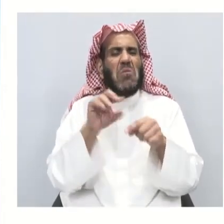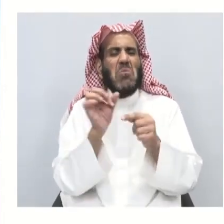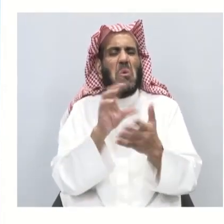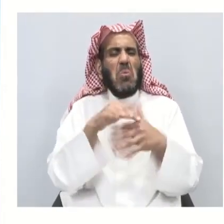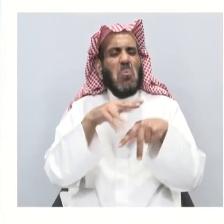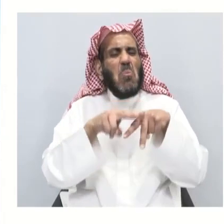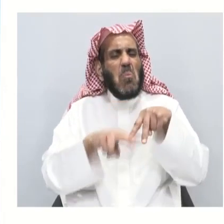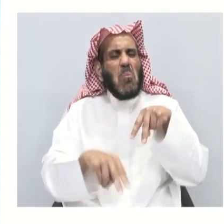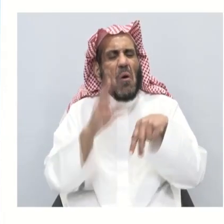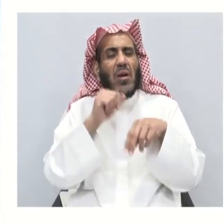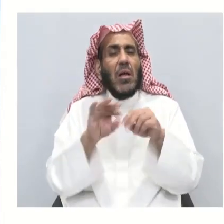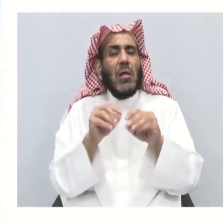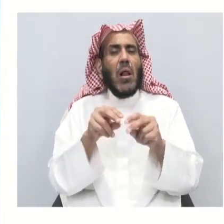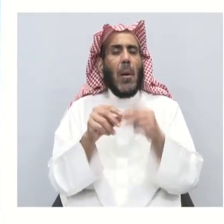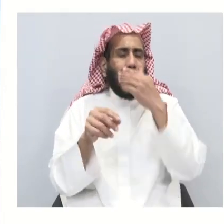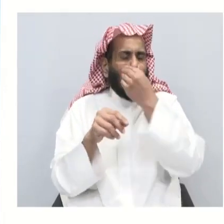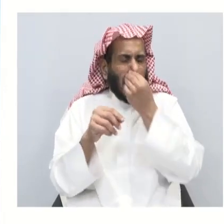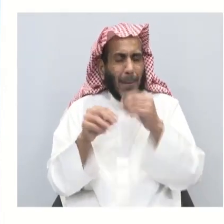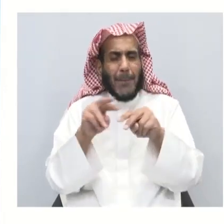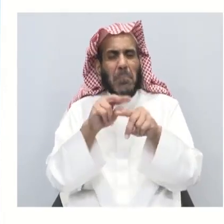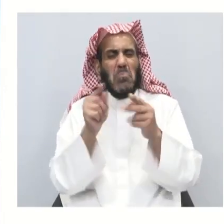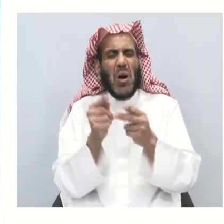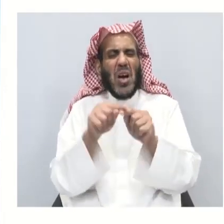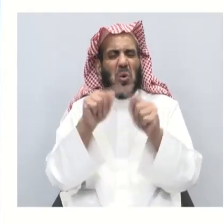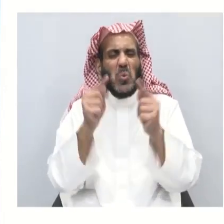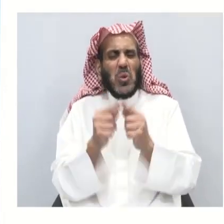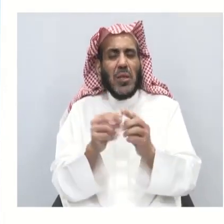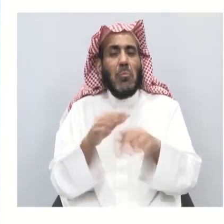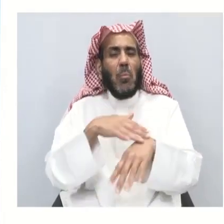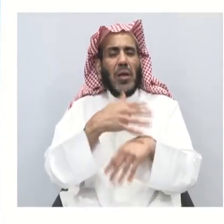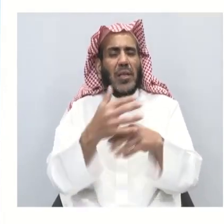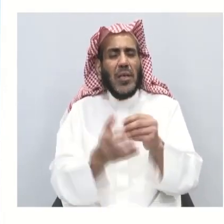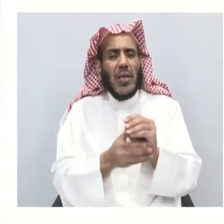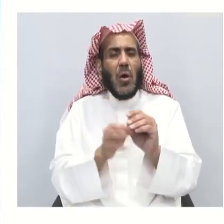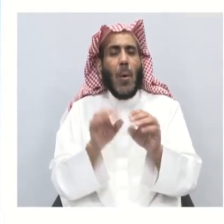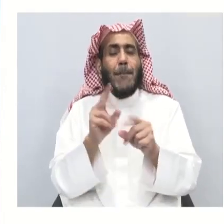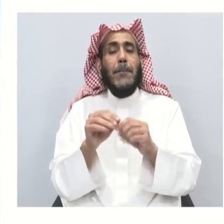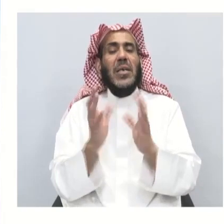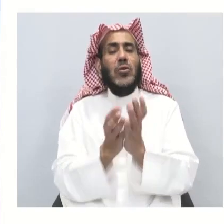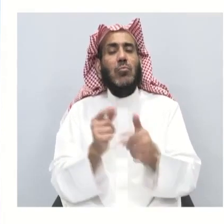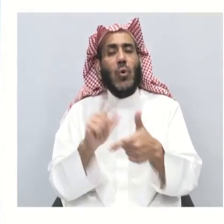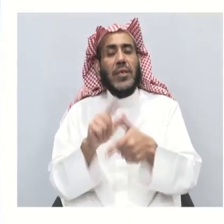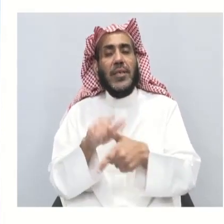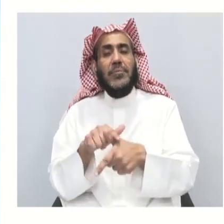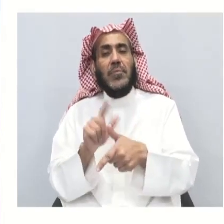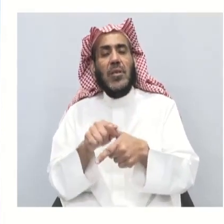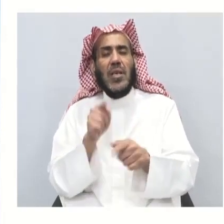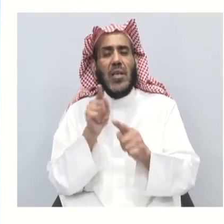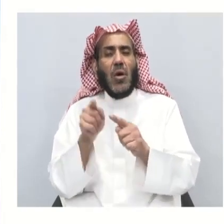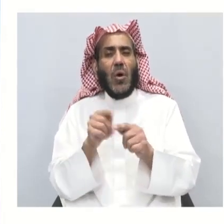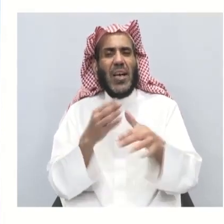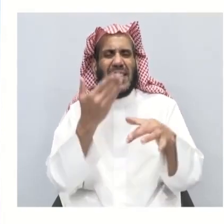المثال عليها مخروطيات، ومغطات البذور تكون أيضا مجموعتين، هي ذوات